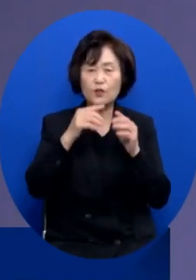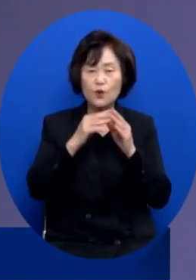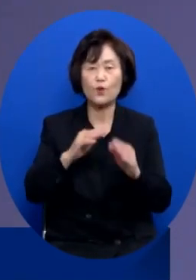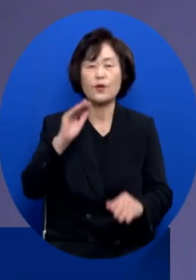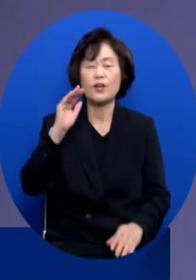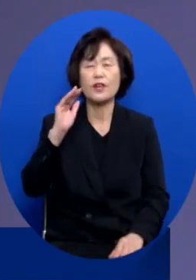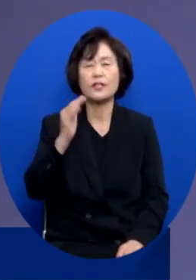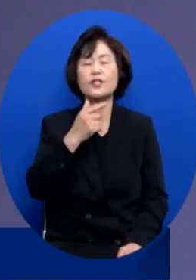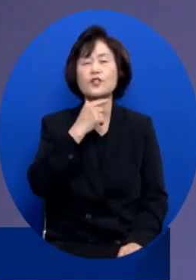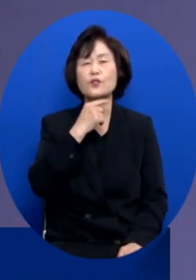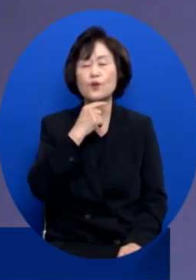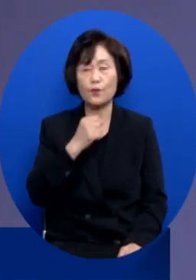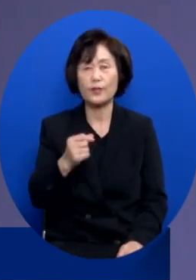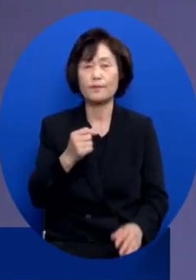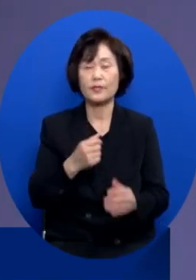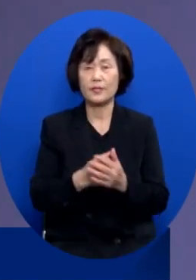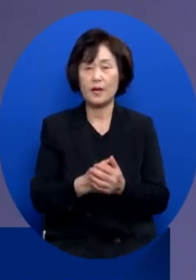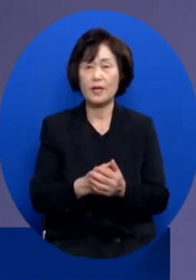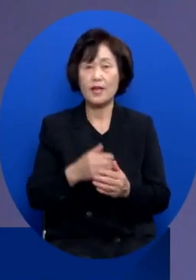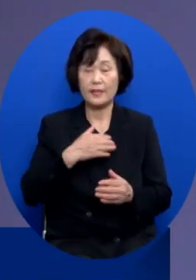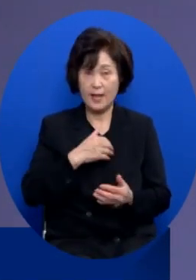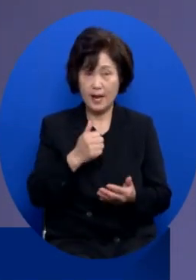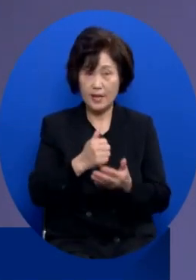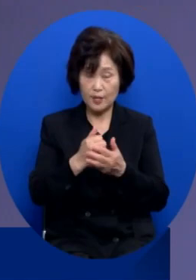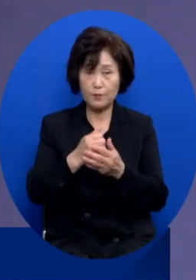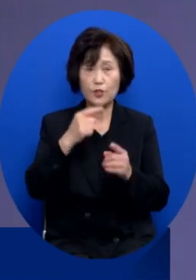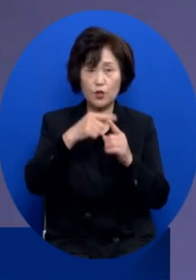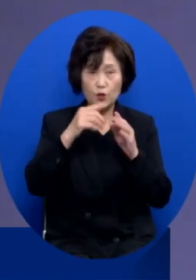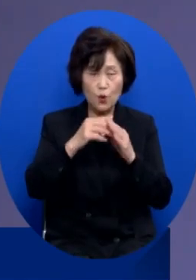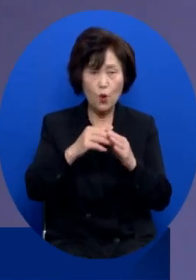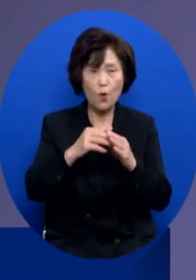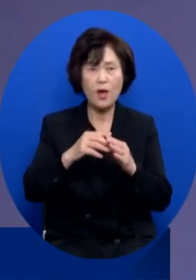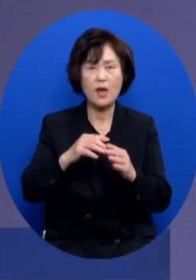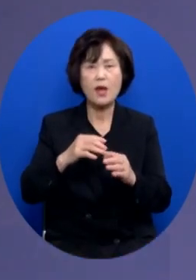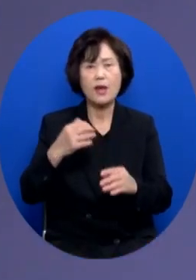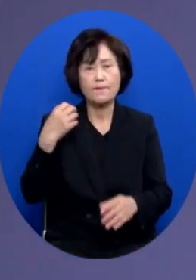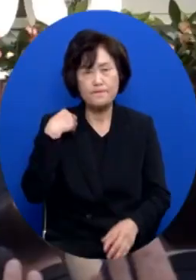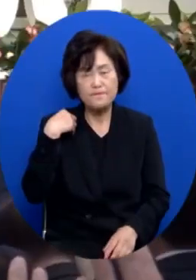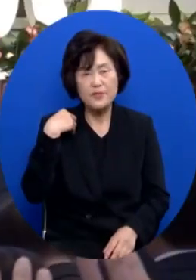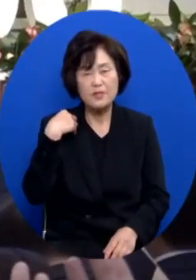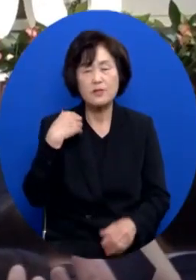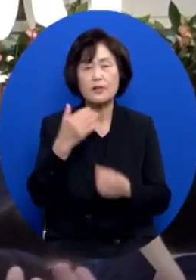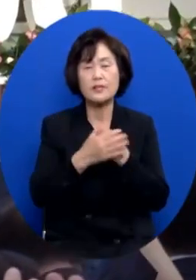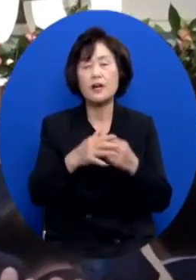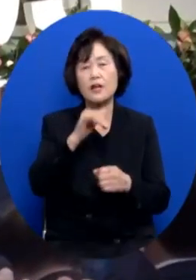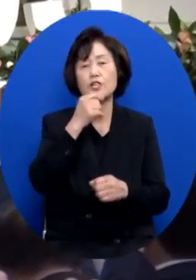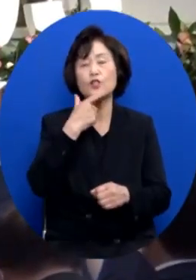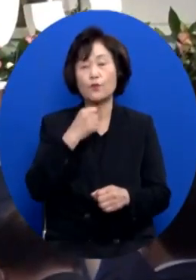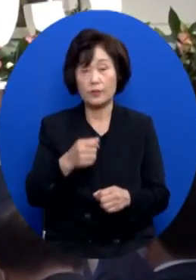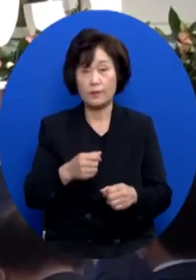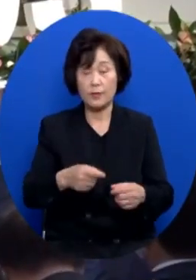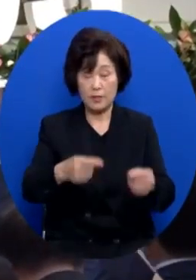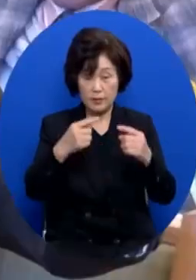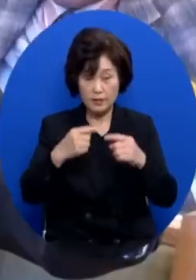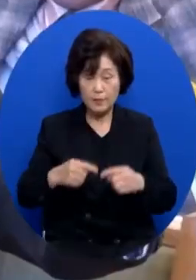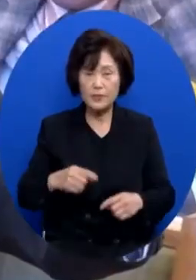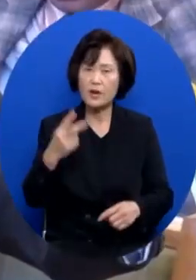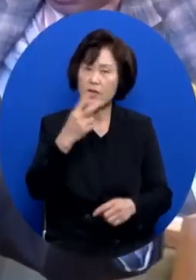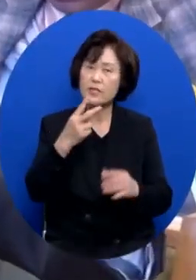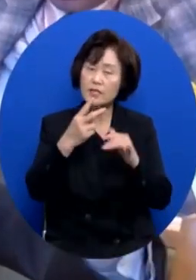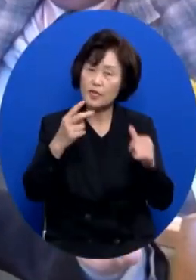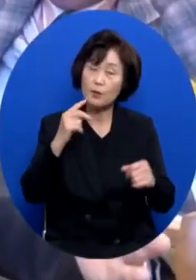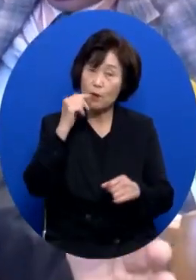목양의 현장으로 내가 섬기는 교회로 돌아가는 은혜가 있기를 바랍니다. 기도회에 참석한 2천여